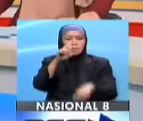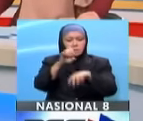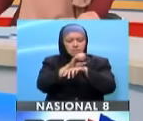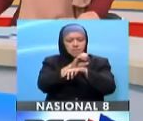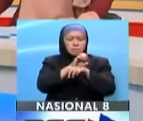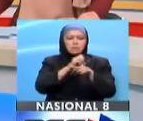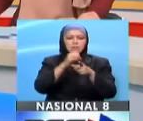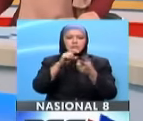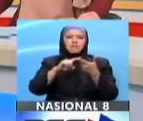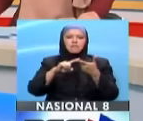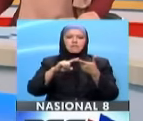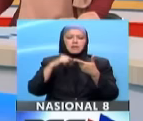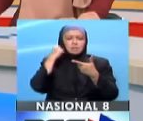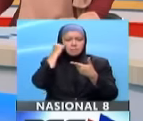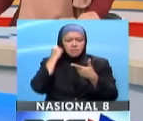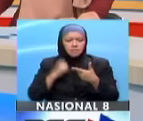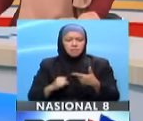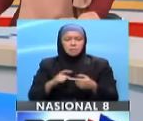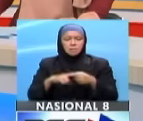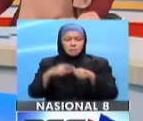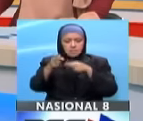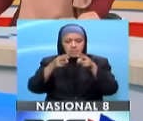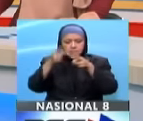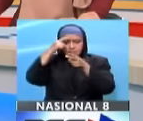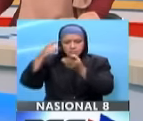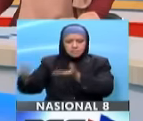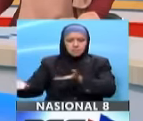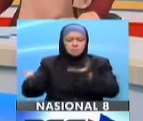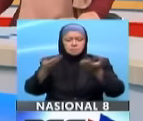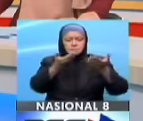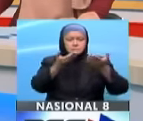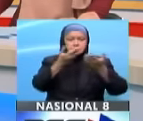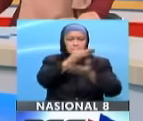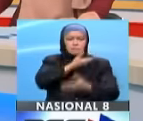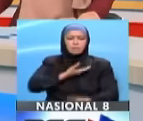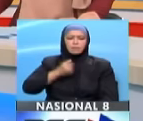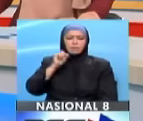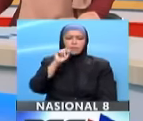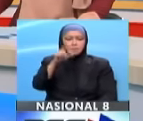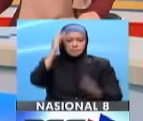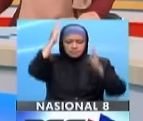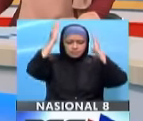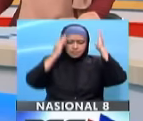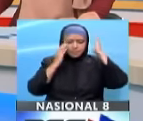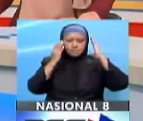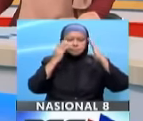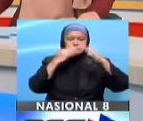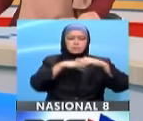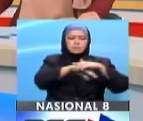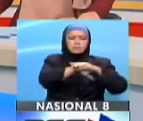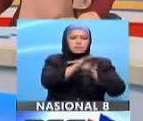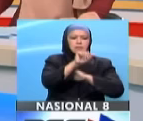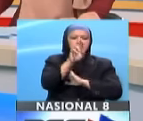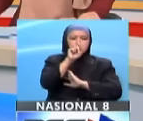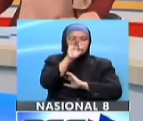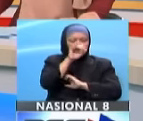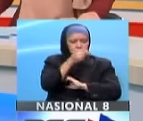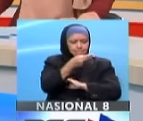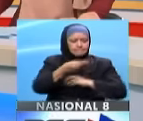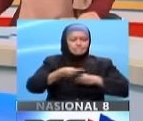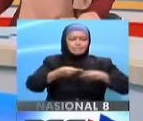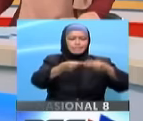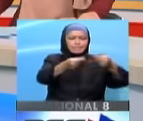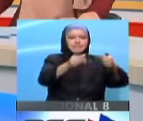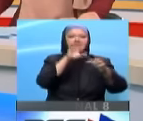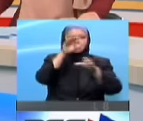Sementara itu, urusan membawa masuk jemaah haji Malaysia ke Arafah untuk berwukuf berjalan lancar. Ini termasuk mereka yang sedang menerima rawatan dari